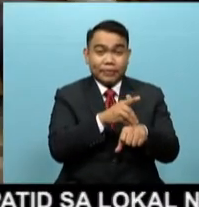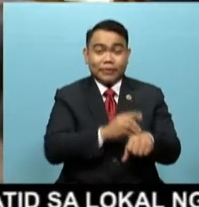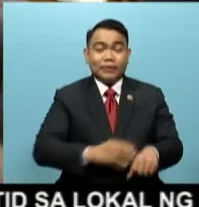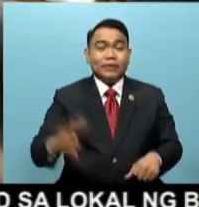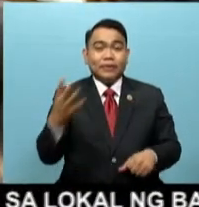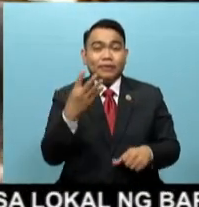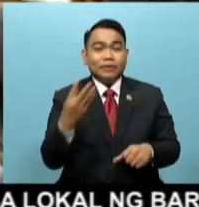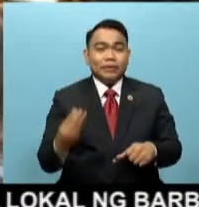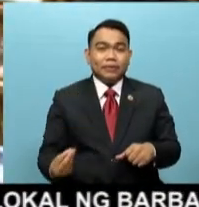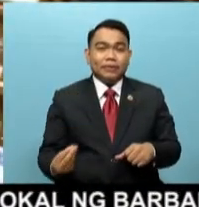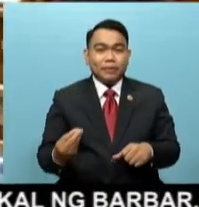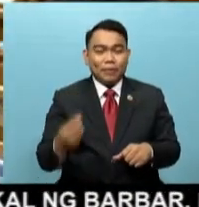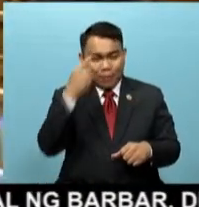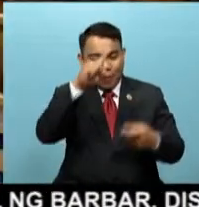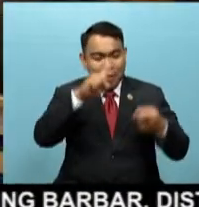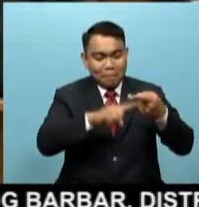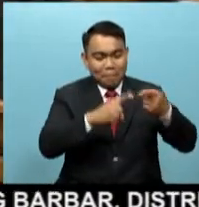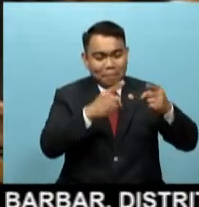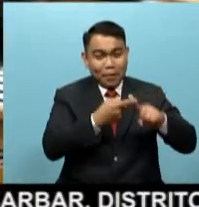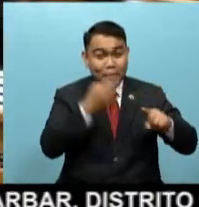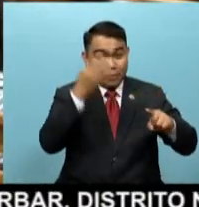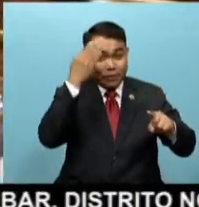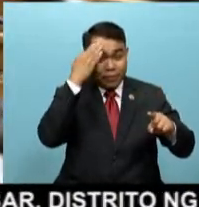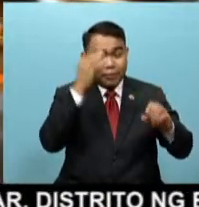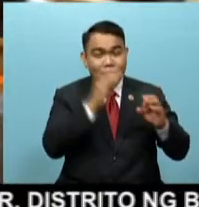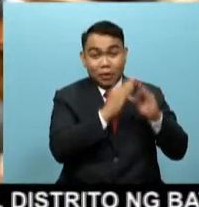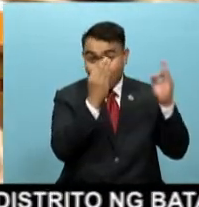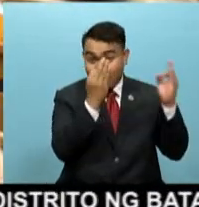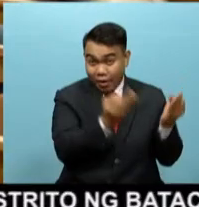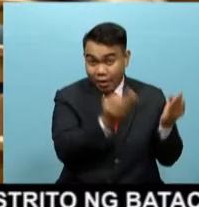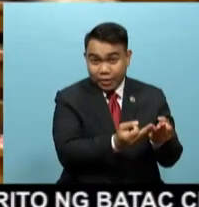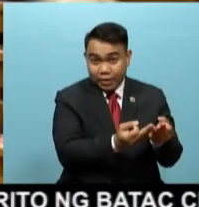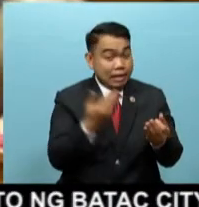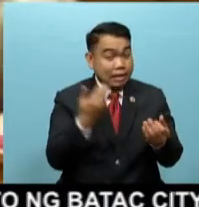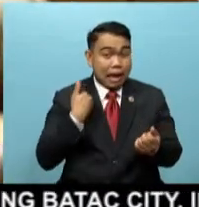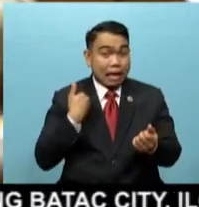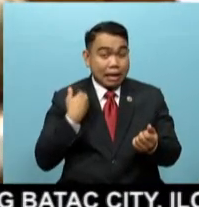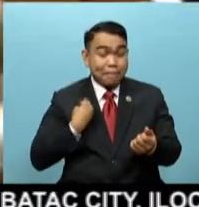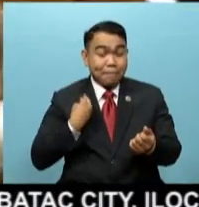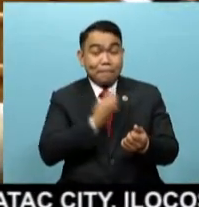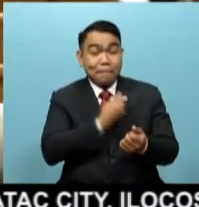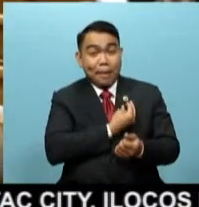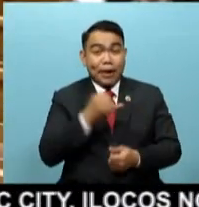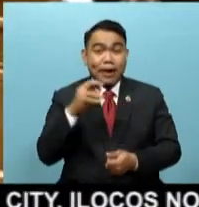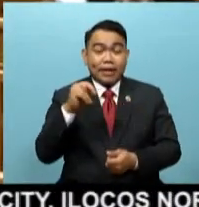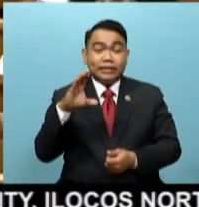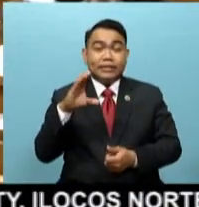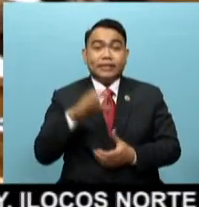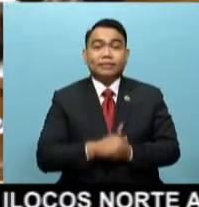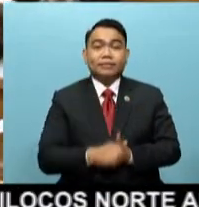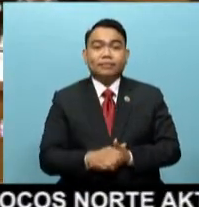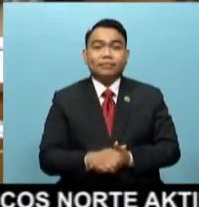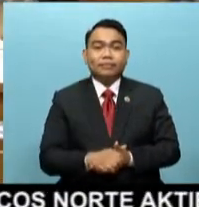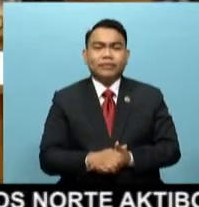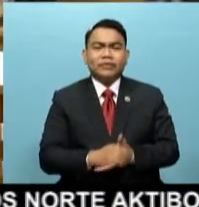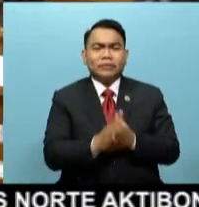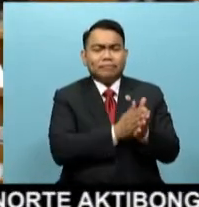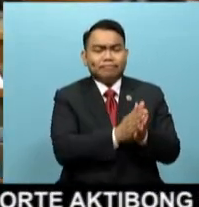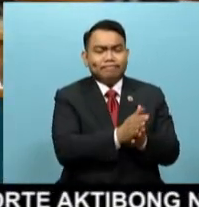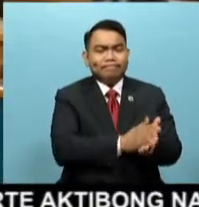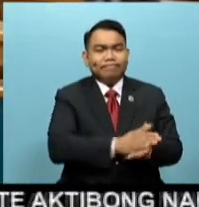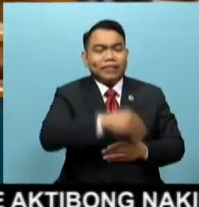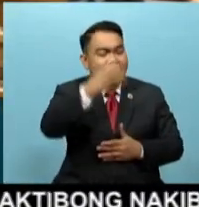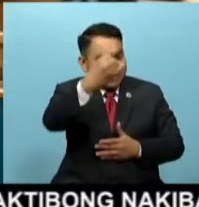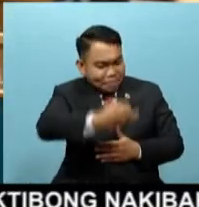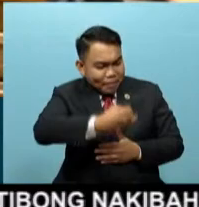Batangas sa kanilang mga kaibigan, kakilala at mga mahal sa buhay na hindi pa kaanib sa Iglesia ni Cristo, sinikap nilang hikayatin